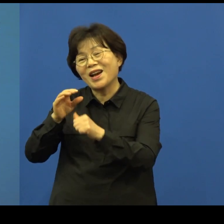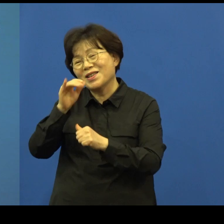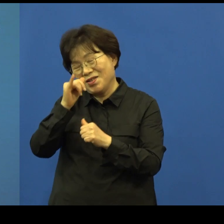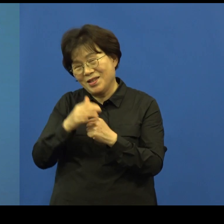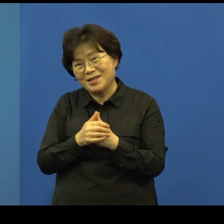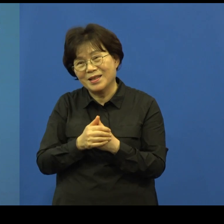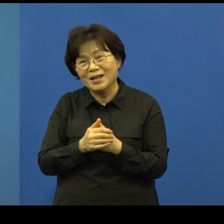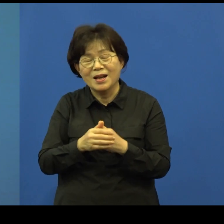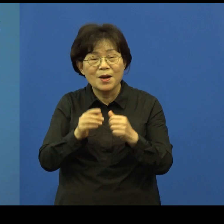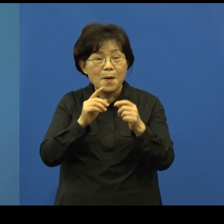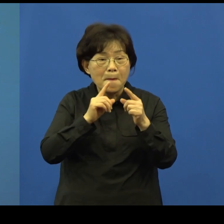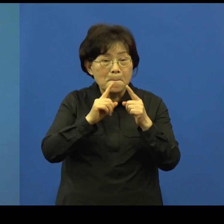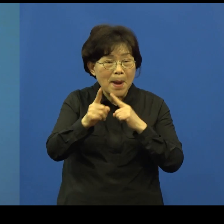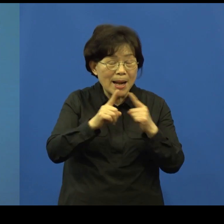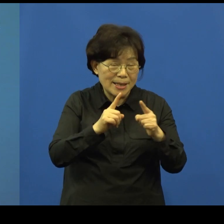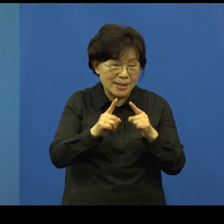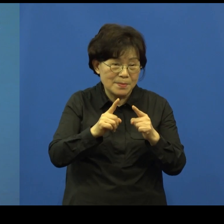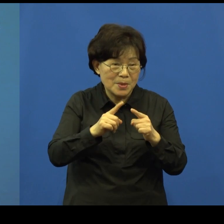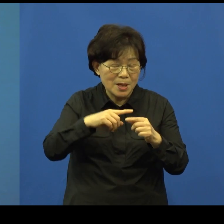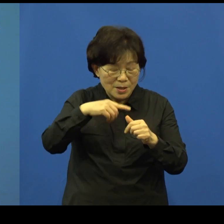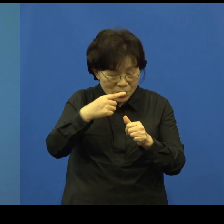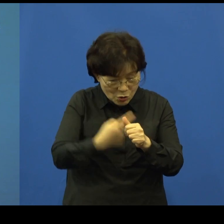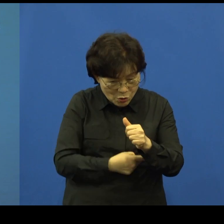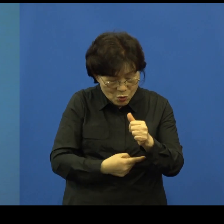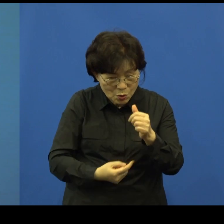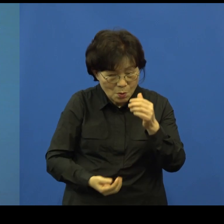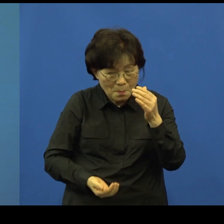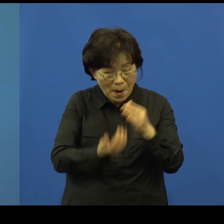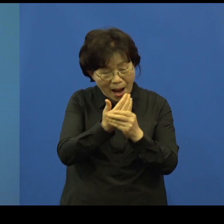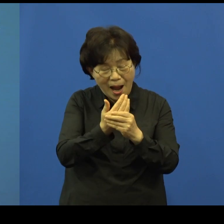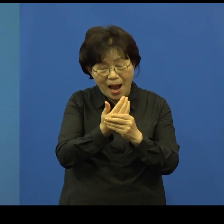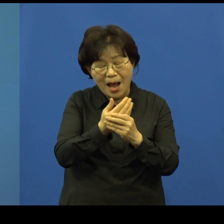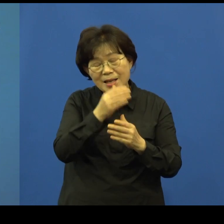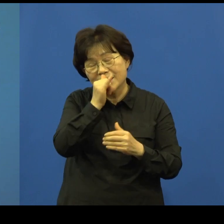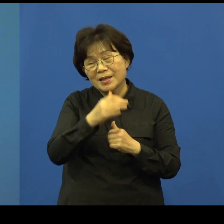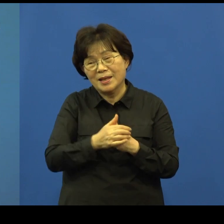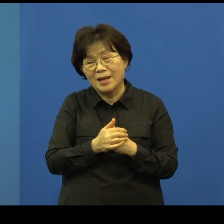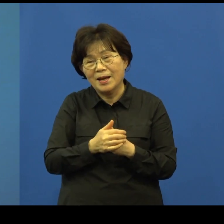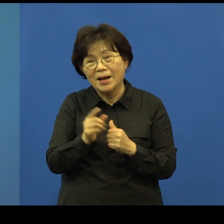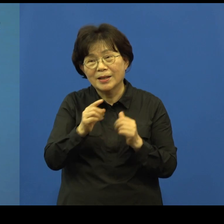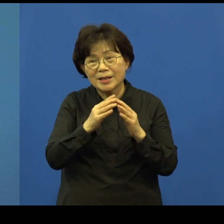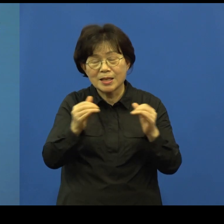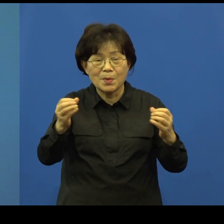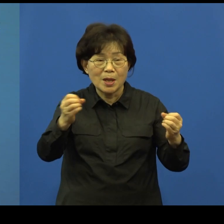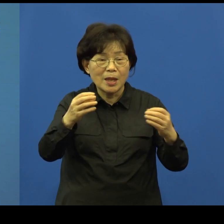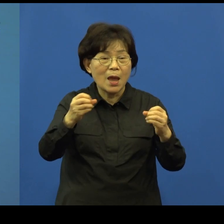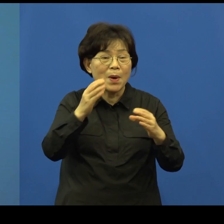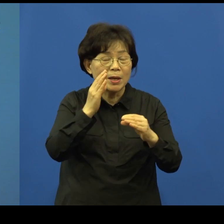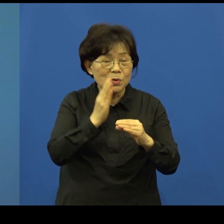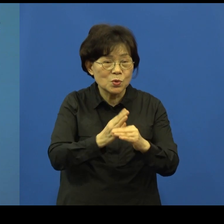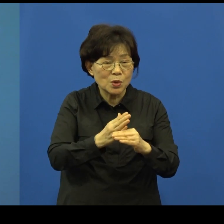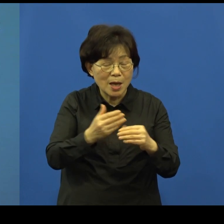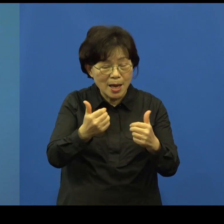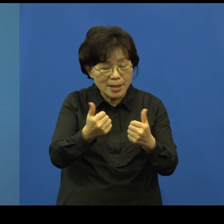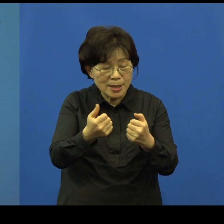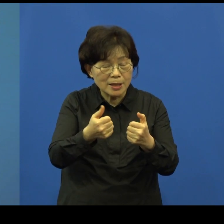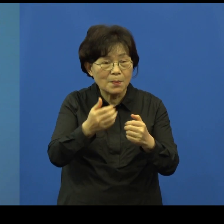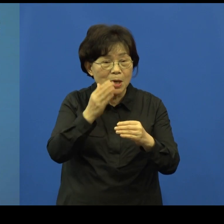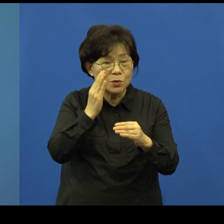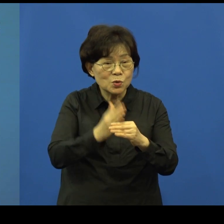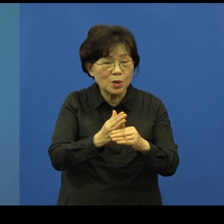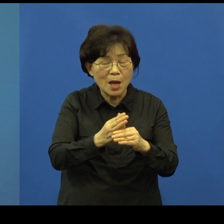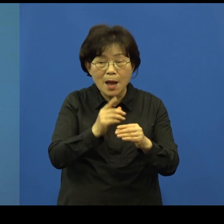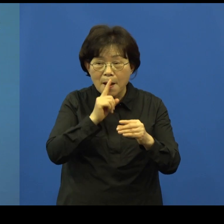그러니까 말씀이 툭 튀어나와야 돼요. 뭘 할 때마다. 뭐 어떤 분하고 대화하다가 상담하다가 말씀이